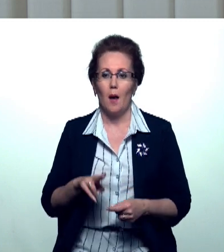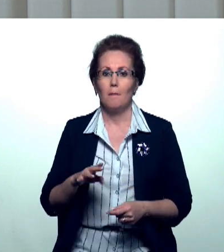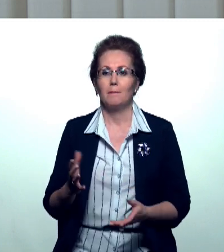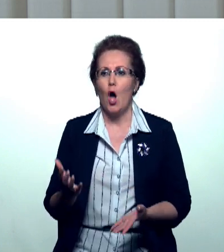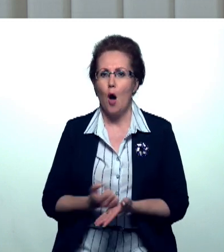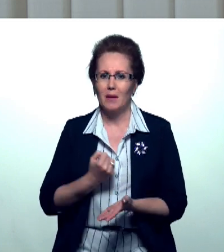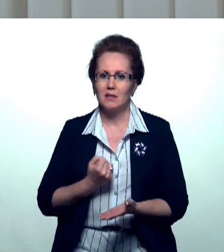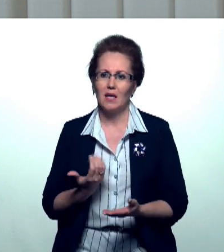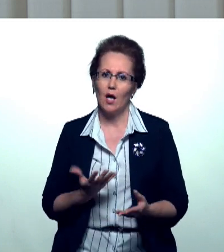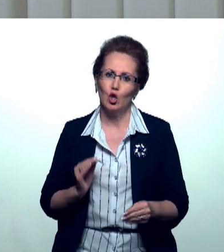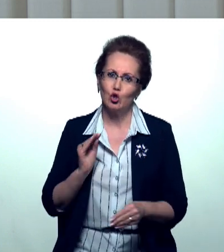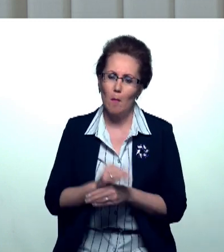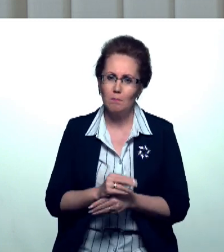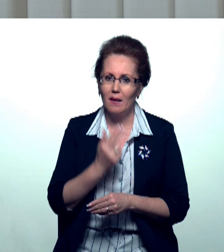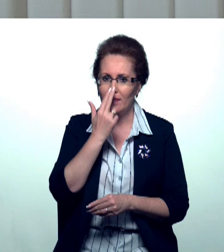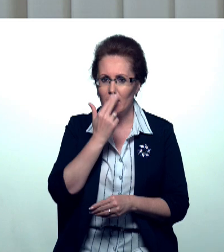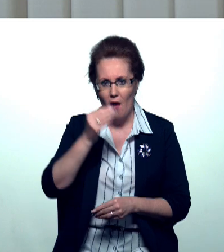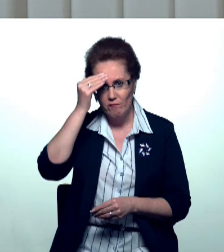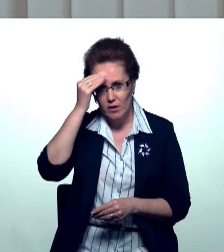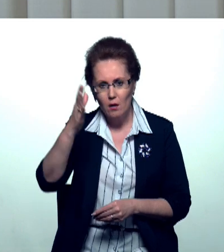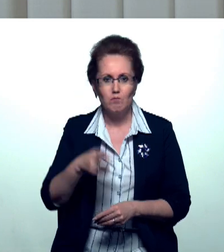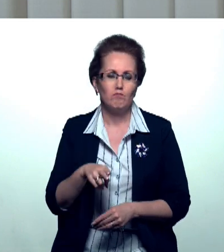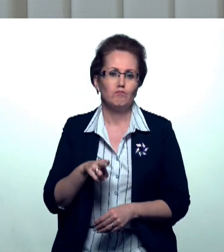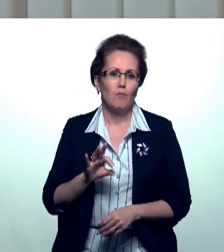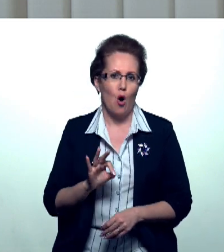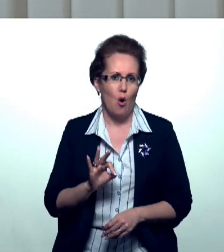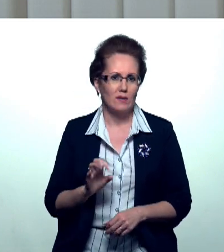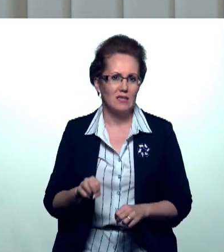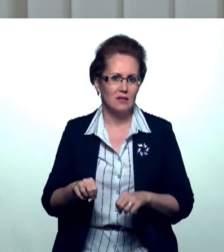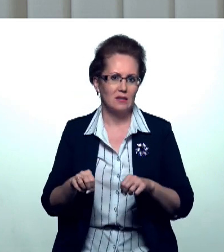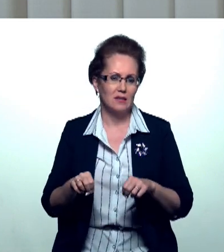приобрести какие-то дополнительные навыки по